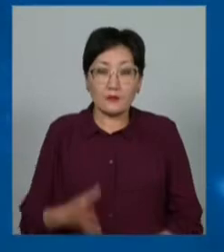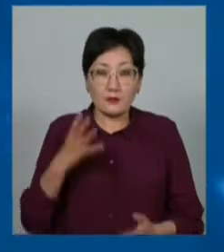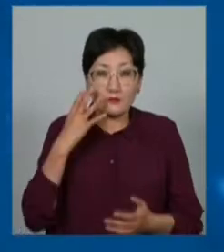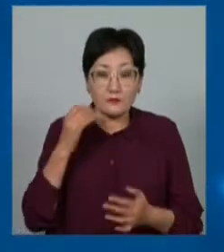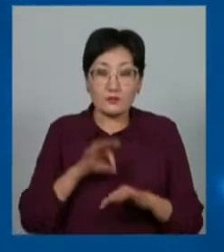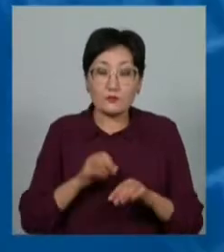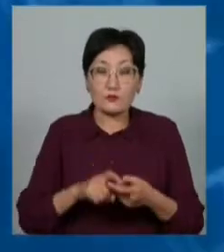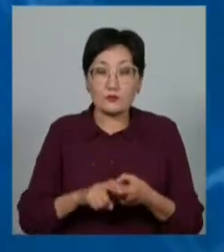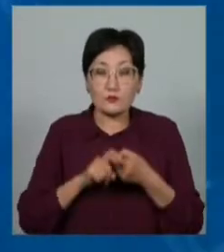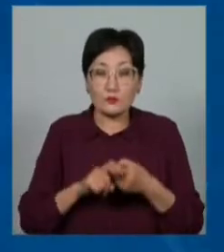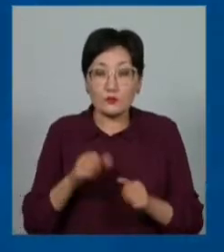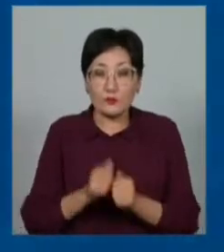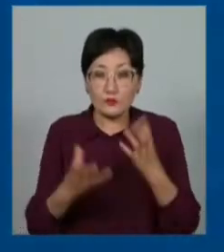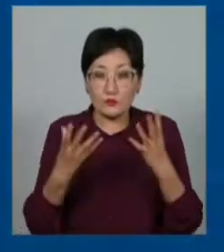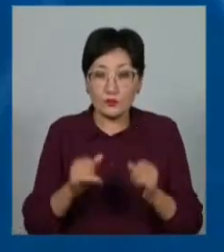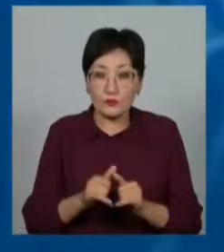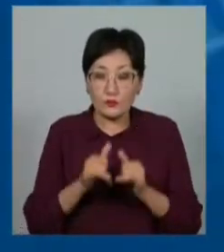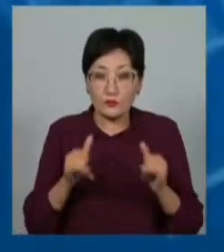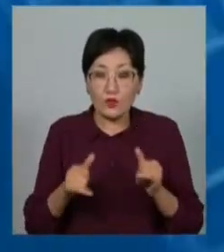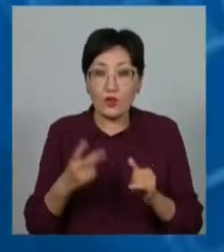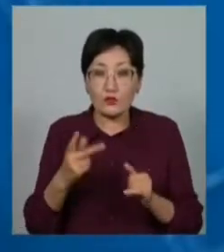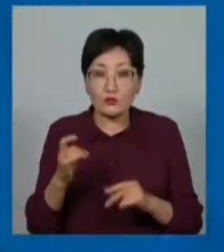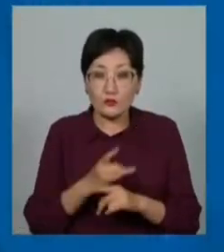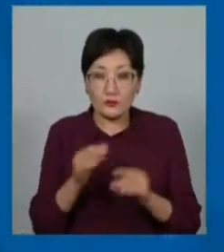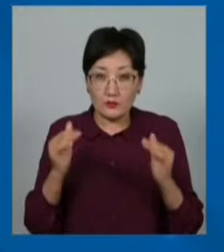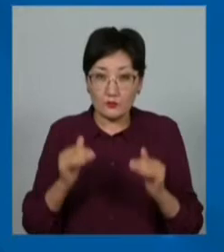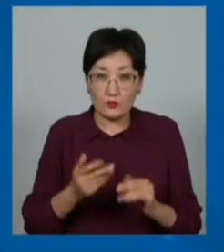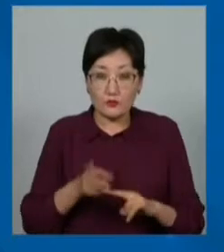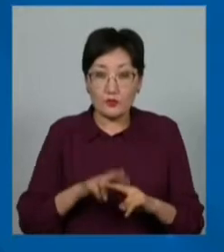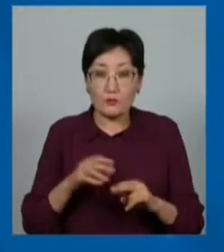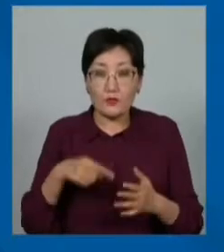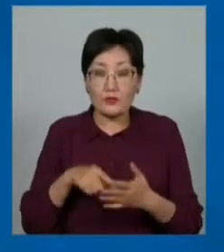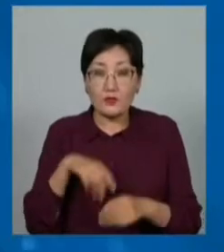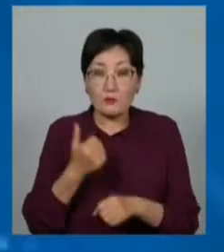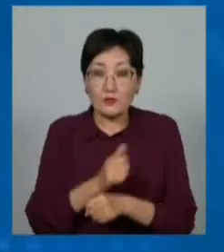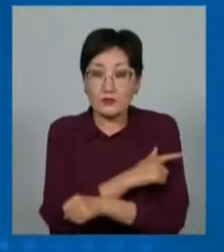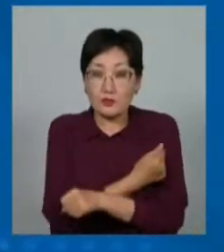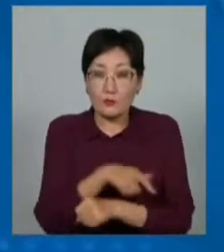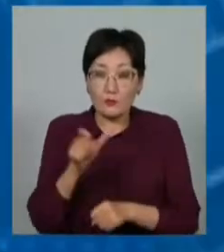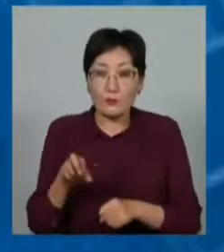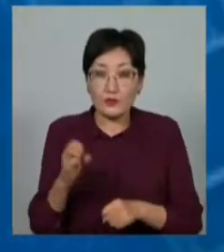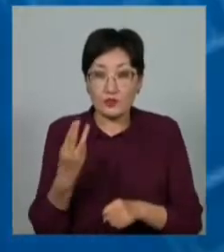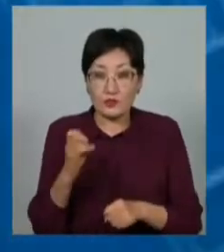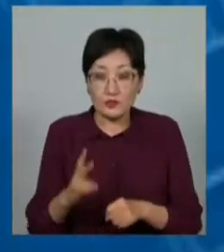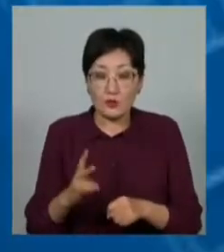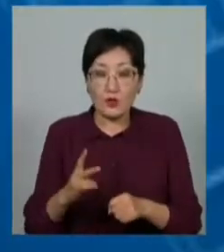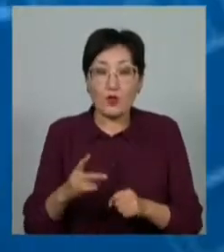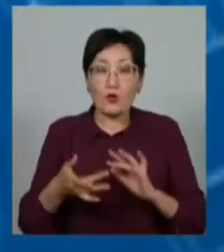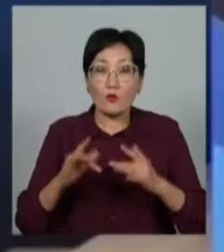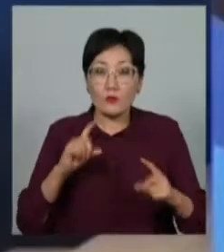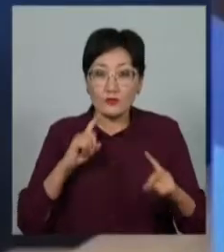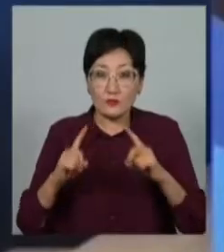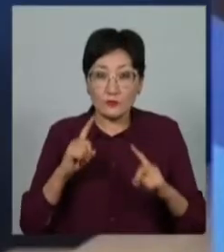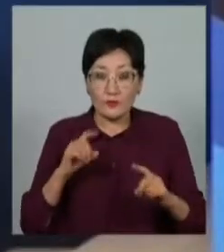Алматыда коронавирусты жұқтырудың күнделікті өсімі 3 есеге азайды. Бұл туралы бүгін қаланың бас санитар дәрігері Жандарбек Бекшин онлайн